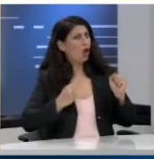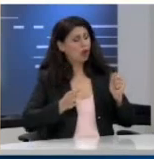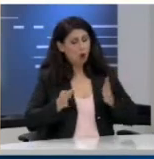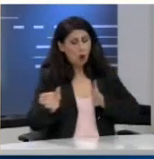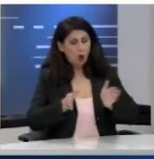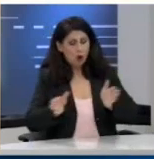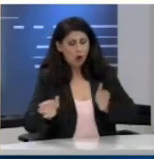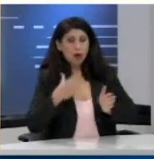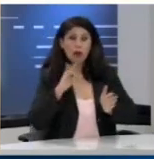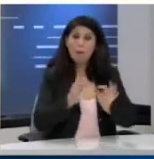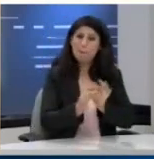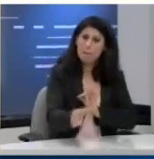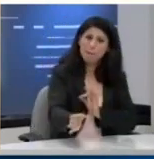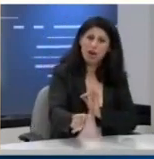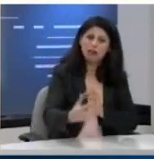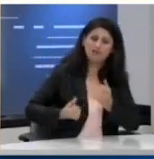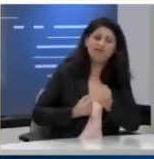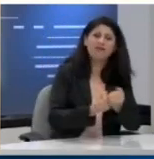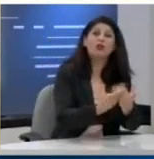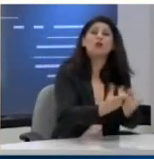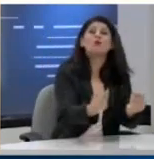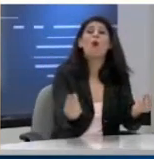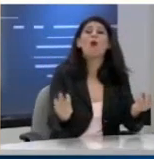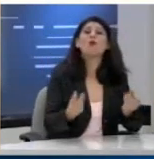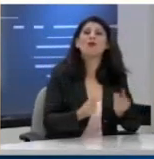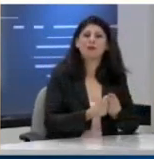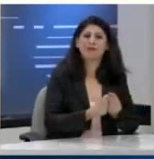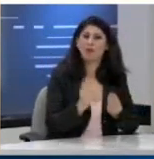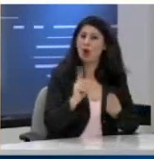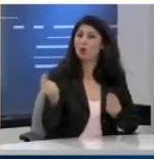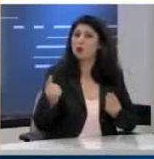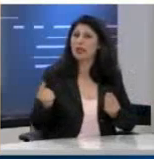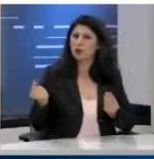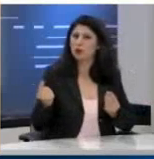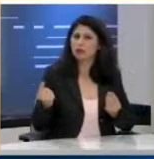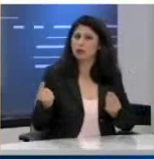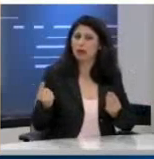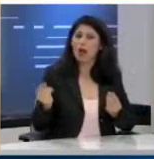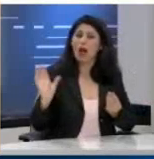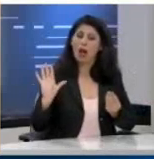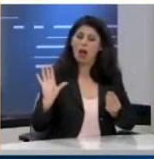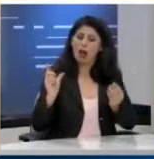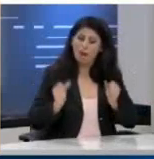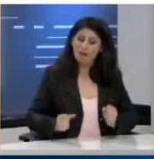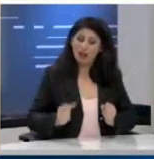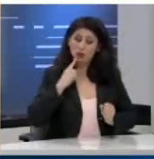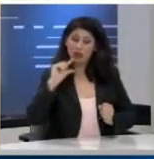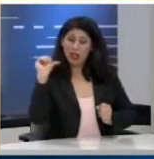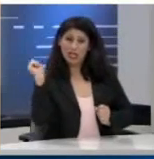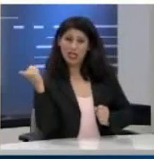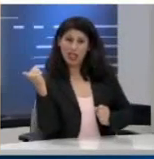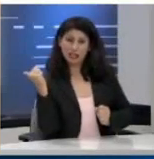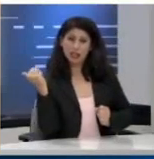διότι είναι μέτρα τα οποία προστατεύουν και ενισχύουν τους πολλούς. Όμως, Με βάση το γεγονός ότι χθες